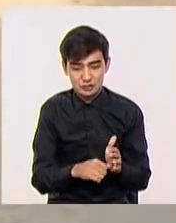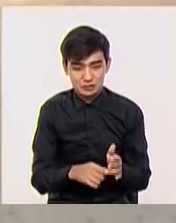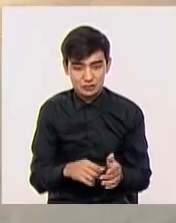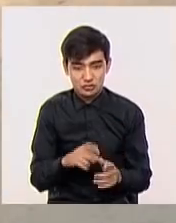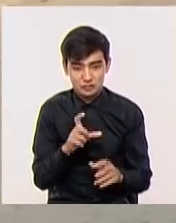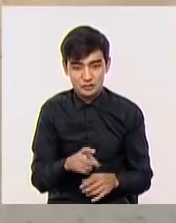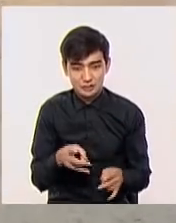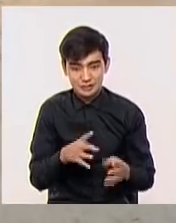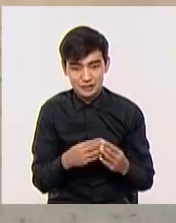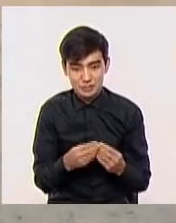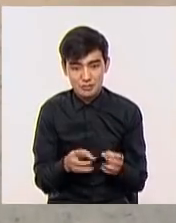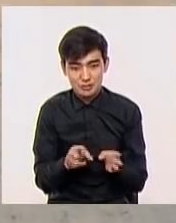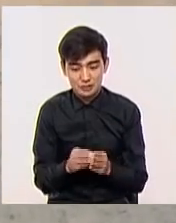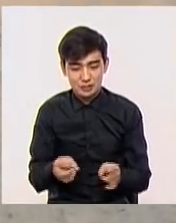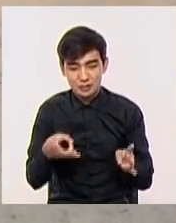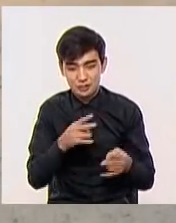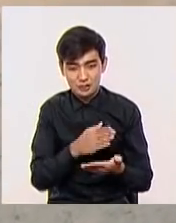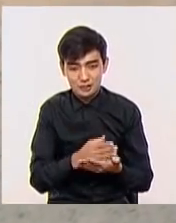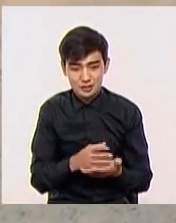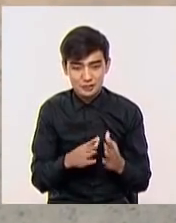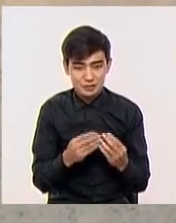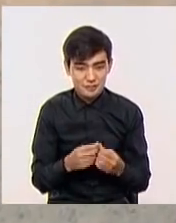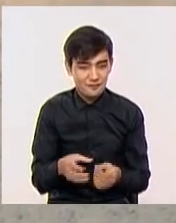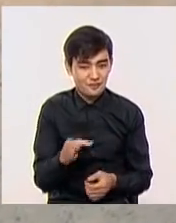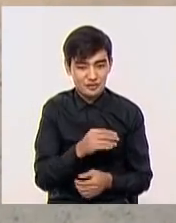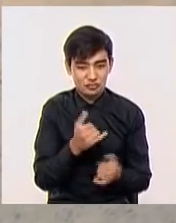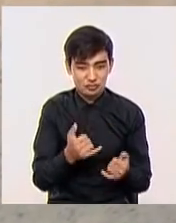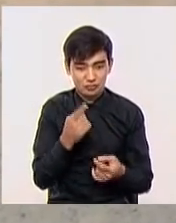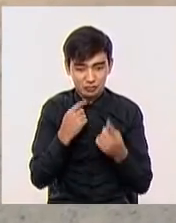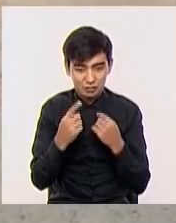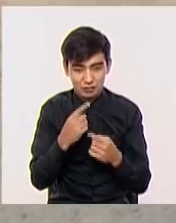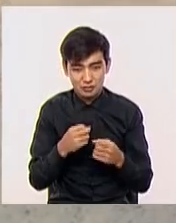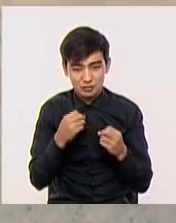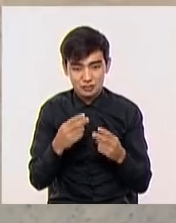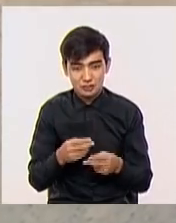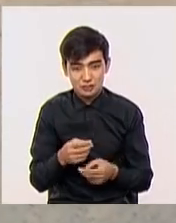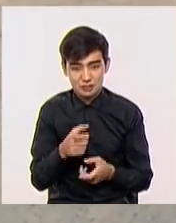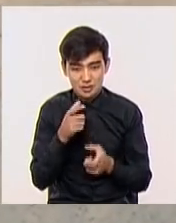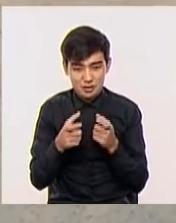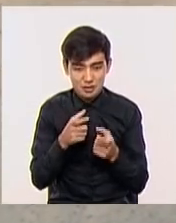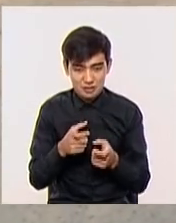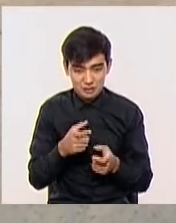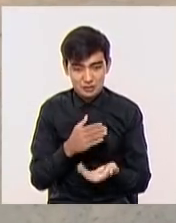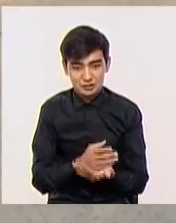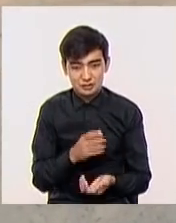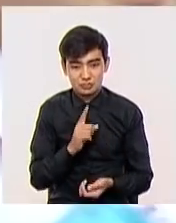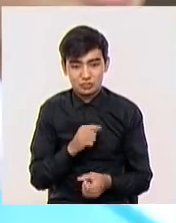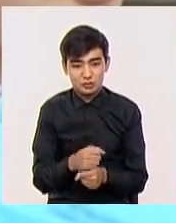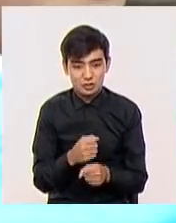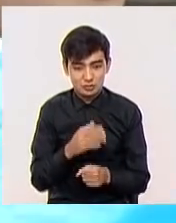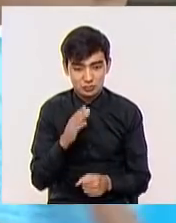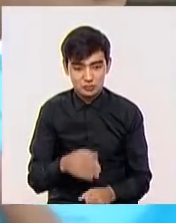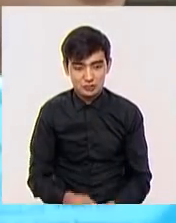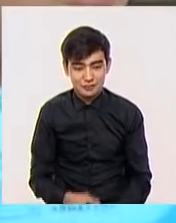кетті. Отбасымен қалды. Я, отбасымен қалды. Отбасыларымен бәрі енді мұны жылашып, ғай-ғайлашып жатты, біз не істейік.